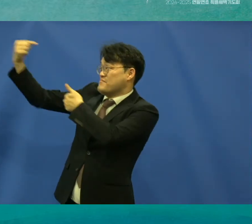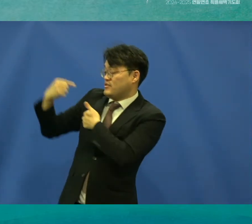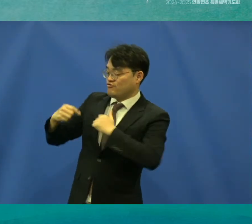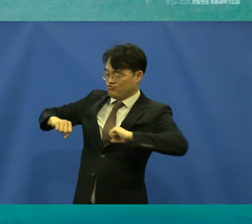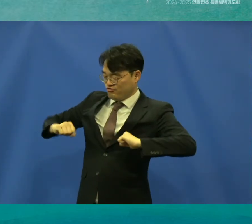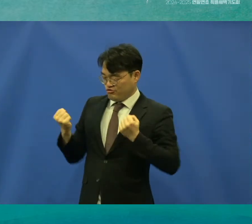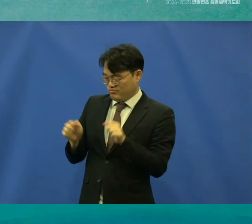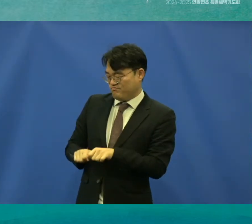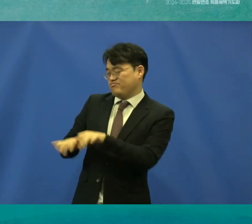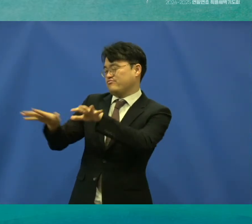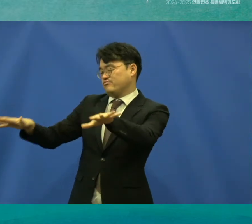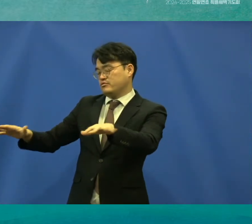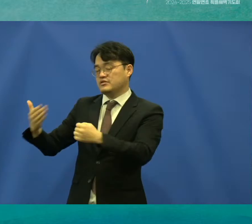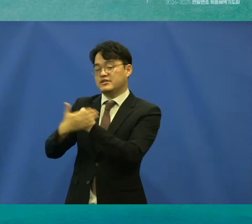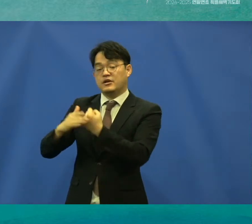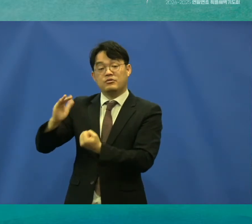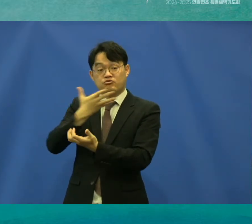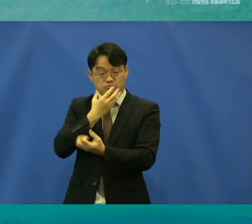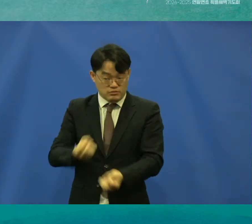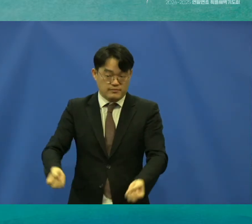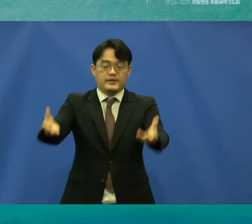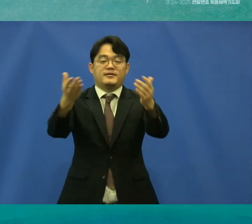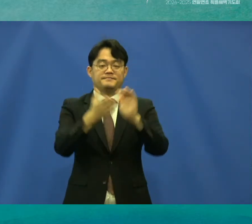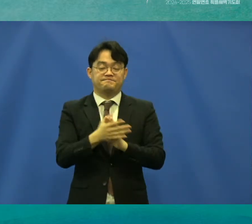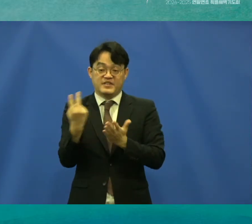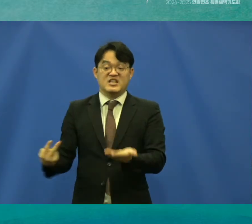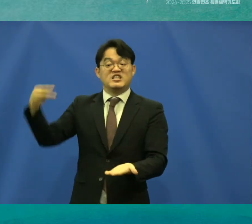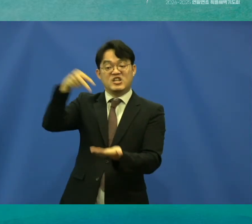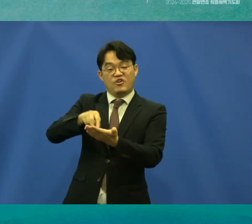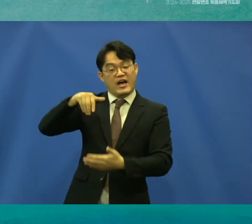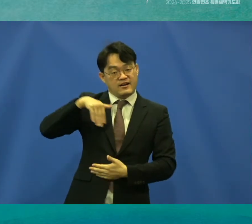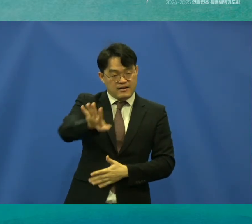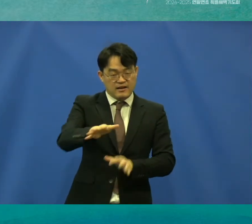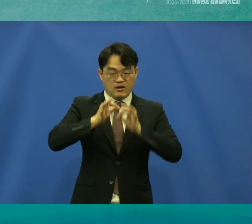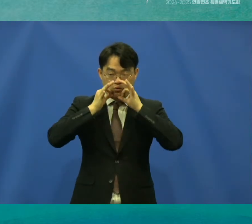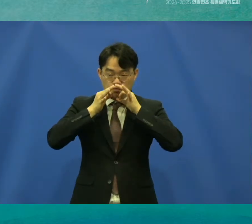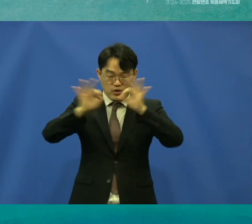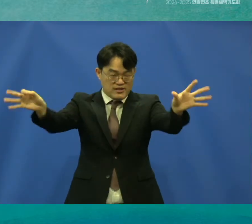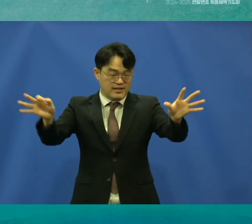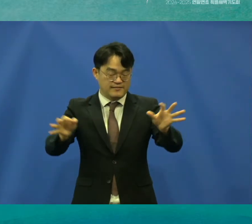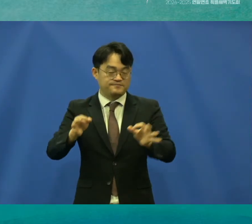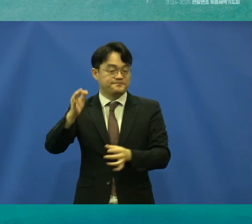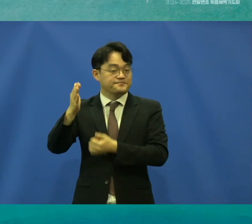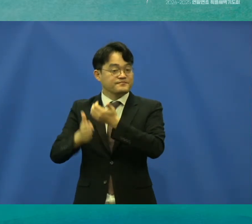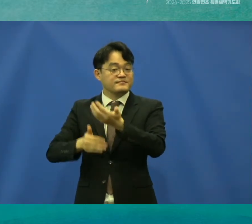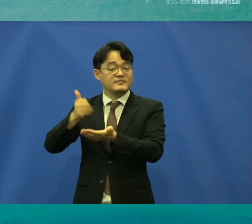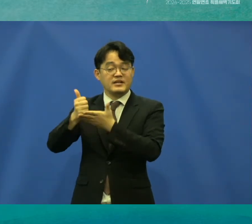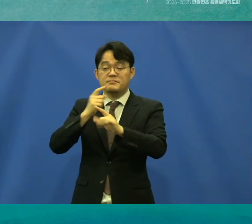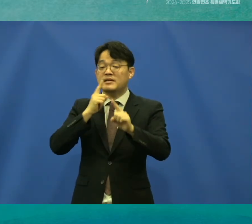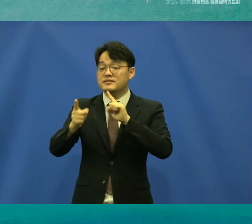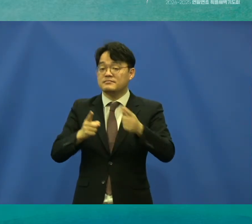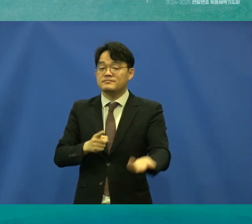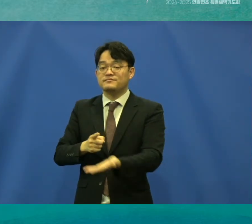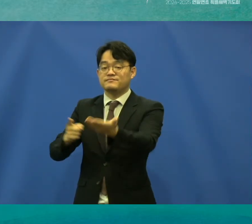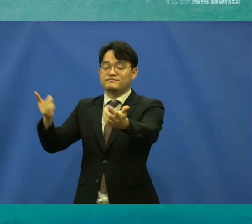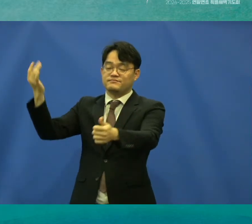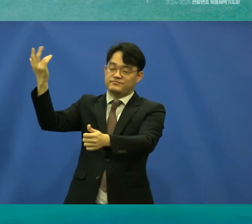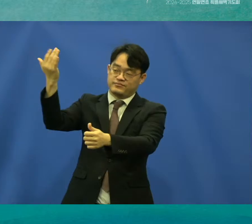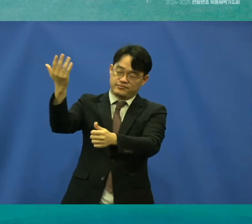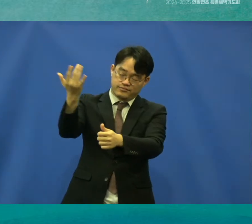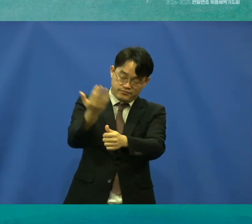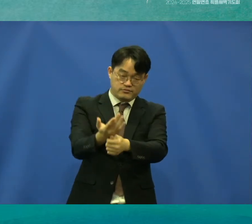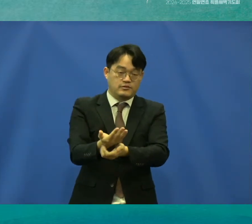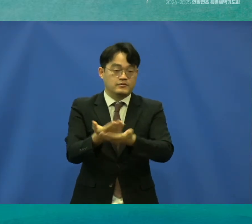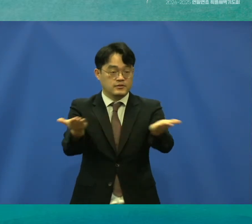은혜가 있게 되기를 축원합니다. 일어나라, 가라, 외치라 라고 했던 그 말씀이 오늘 우리에게도 유효한